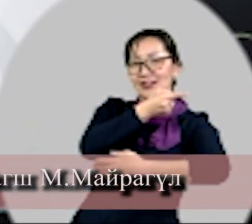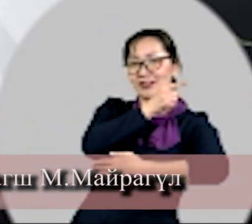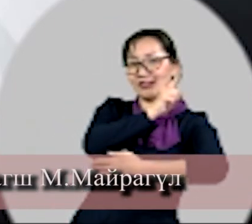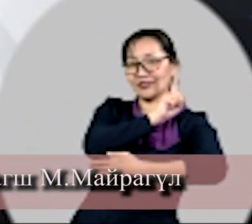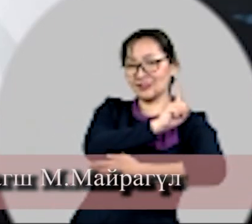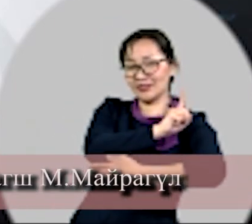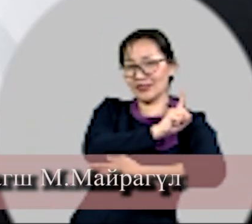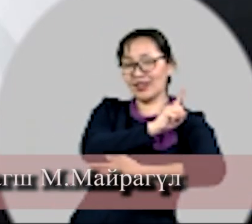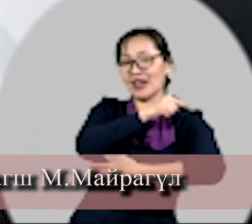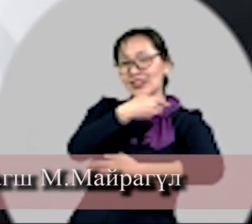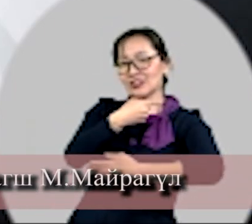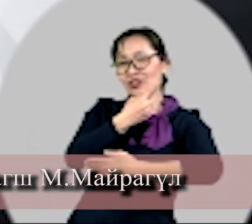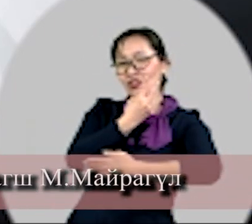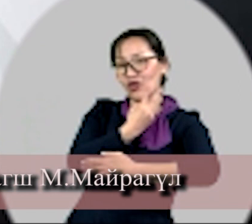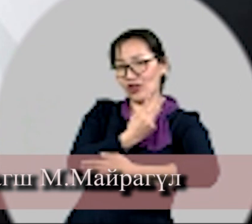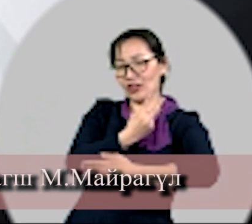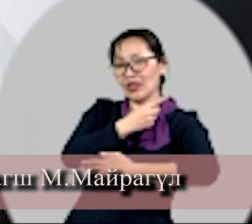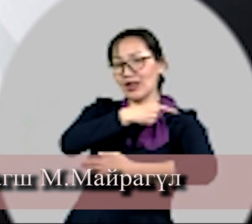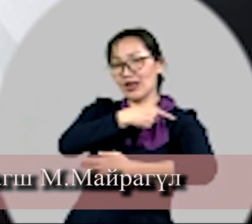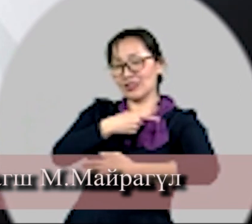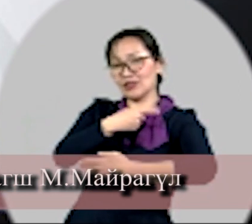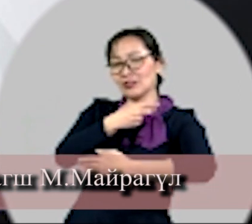бір сызықтың бойымен параллел қоямыз.